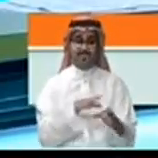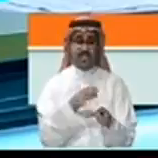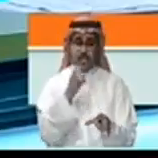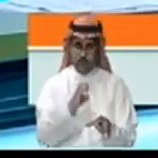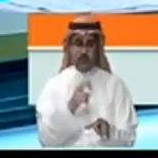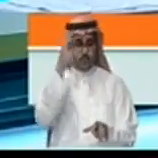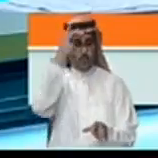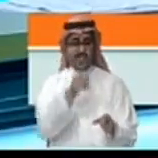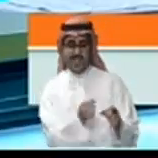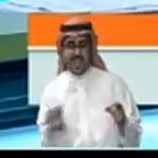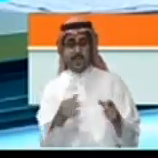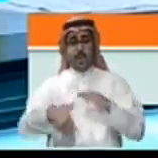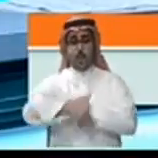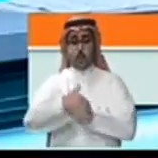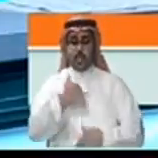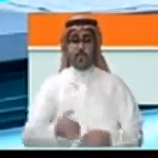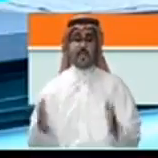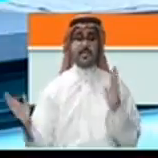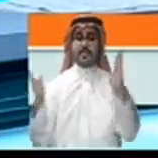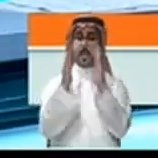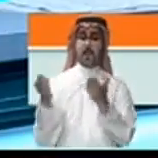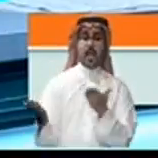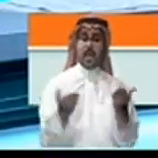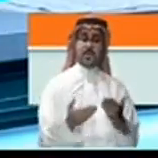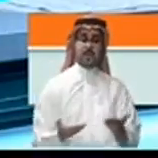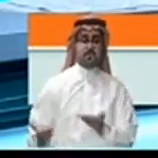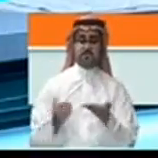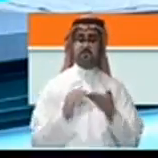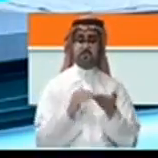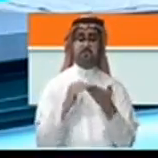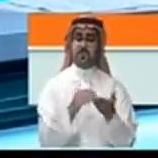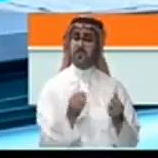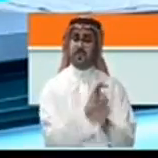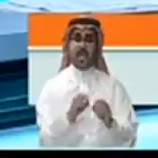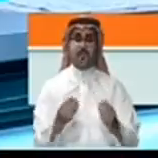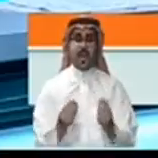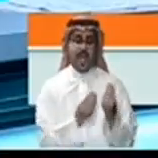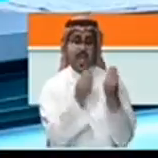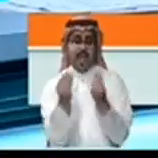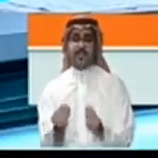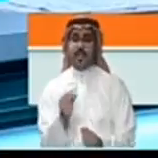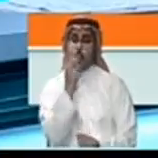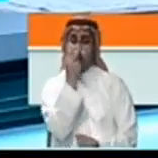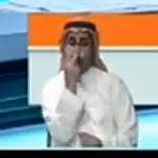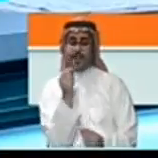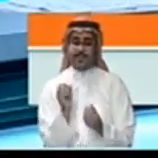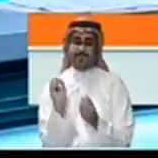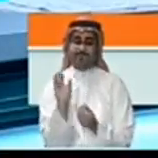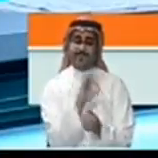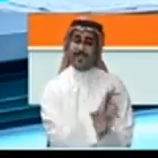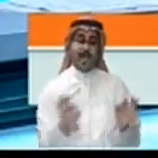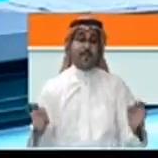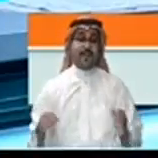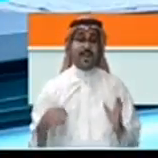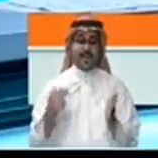اليمنية الشقيقة، حيث تم استقبالهم بكل حفاوة وترحيب ووزعت عليهم الهدايا والورود، وتم إنهاء